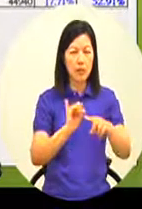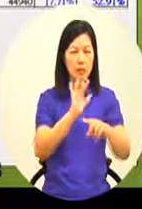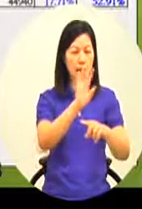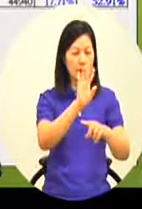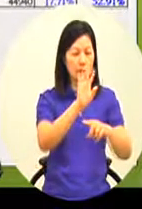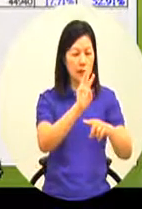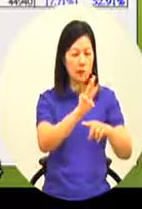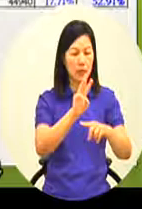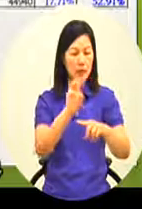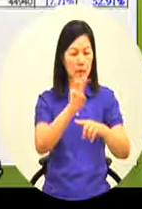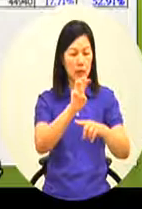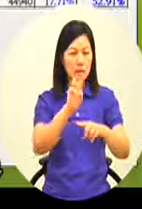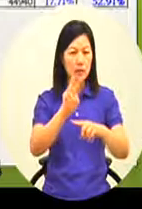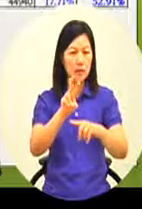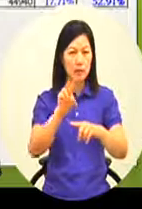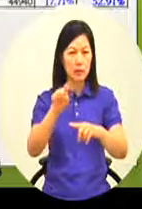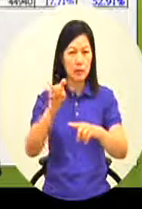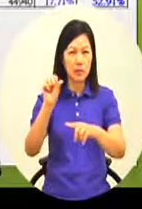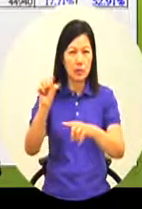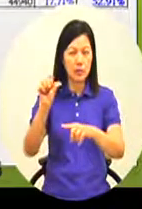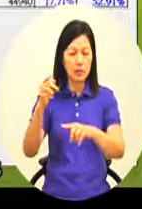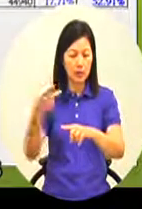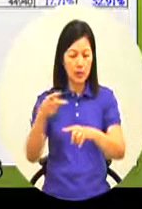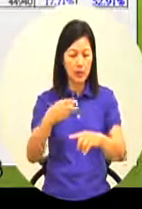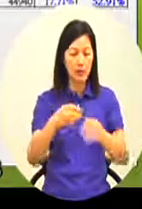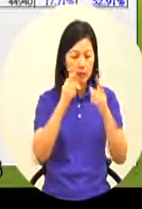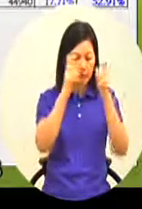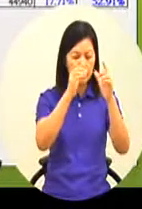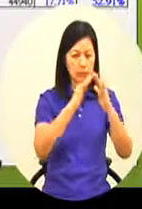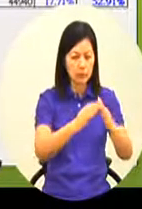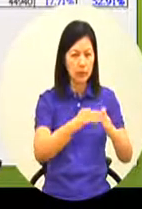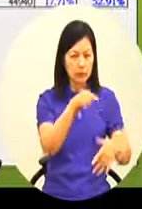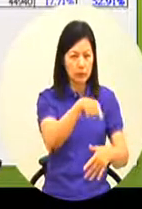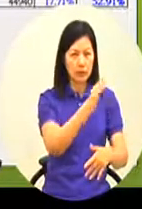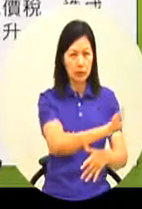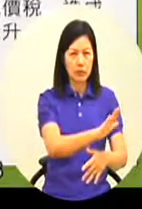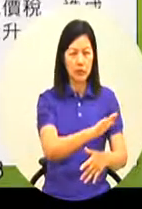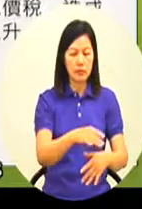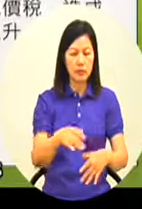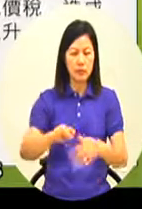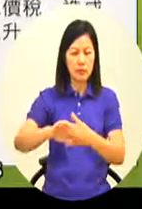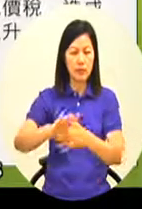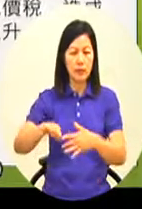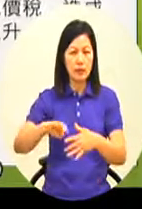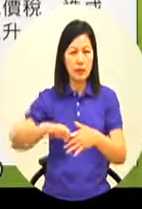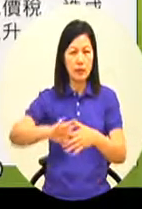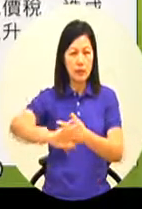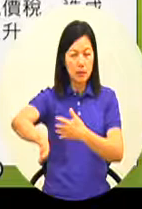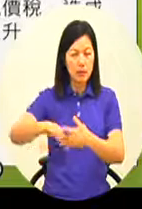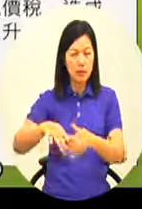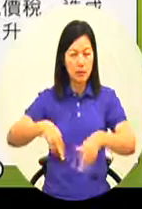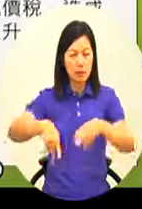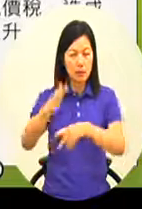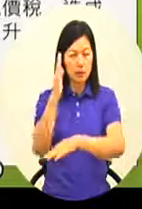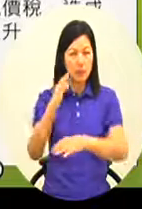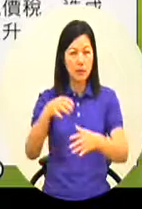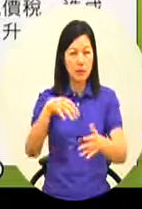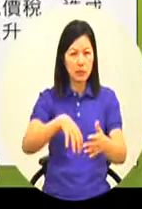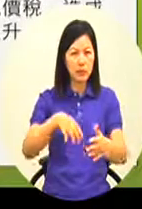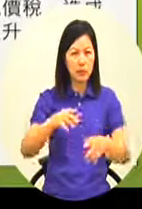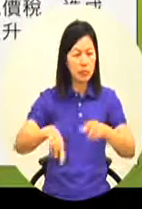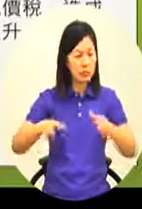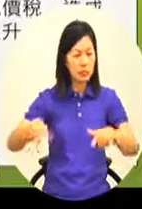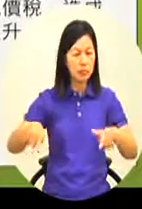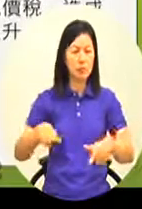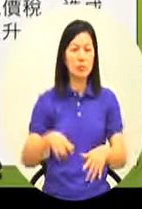平均高雄市的，但是呢各个行政区又有不等嘛，各个行政，那我们了解在这次